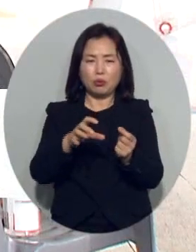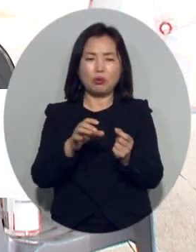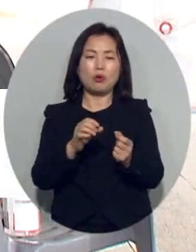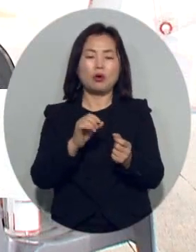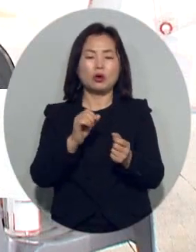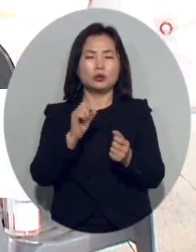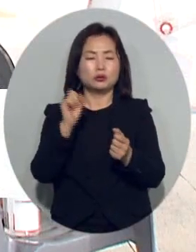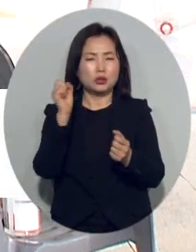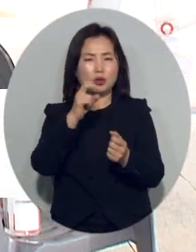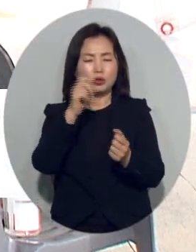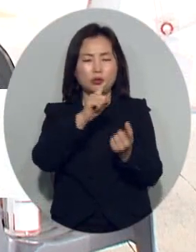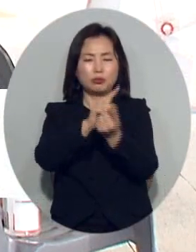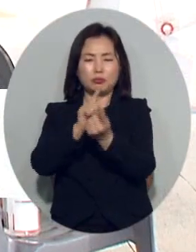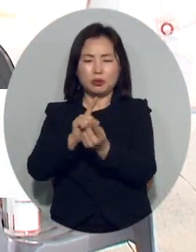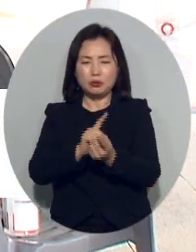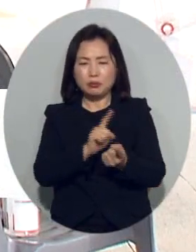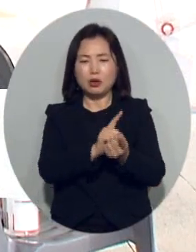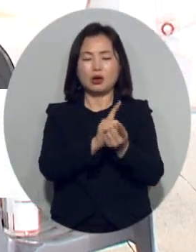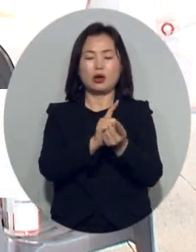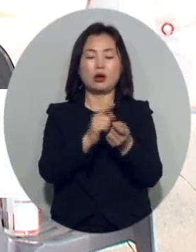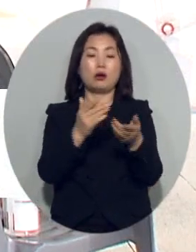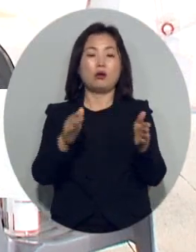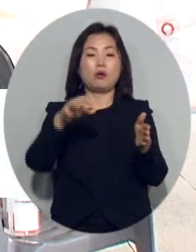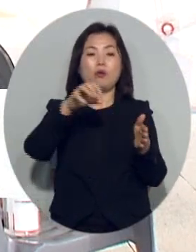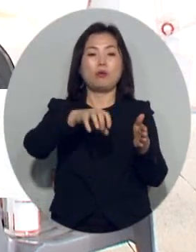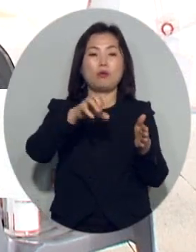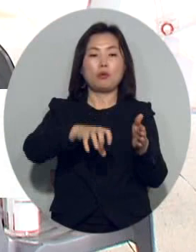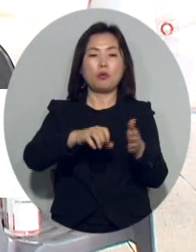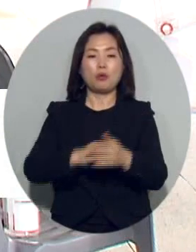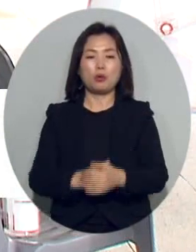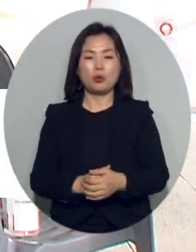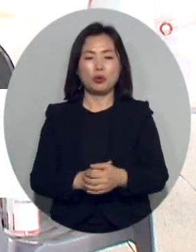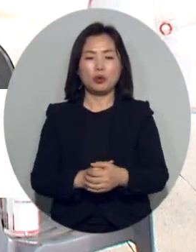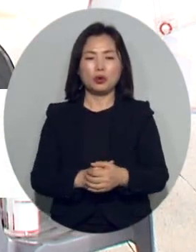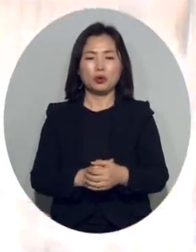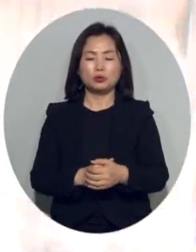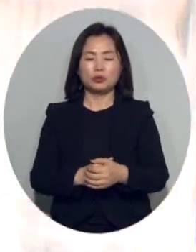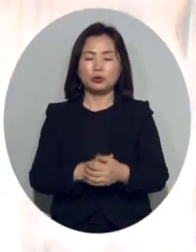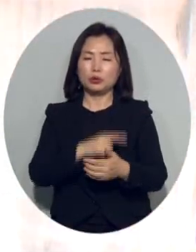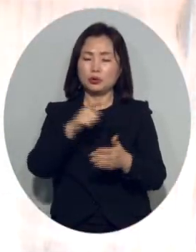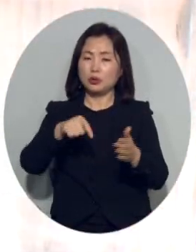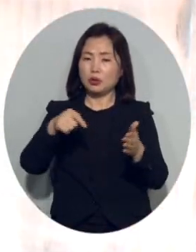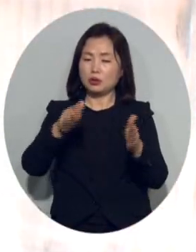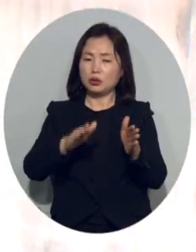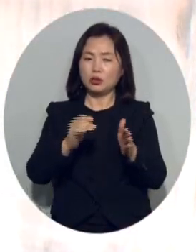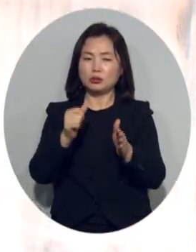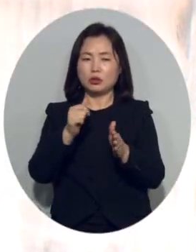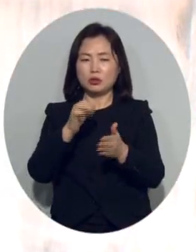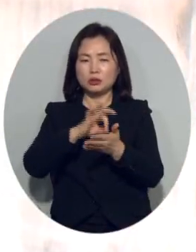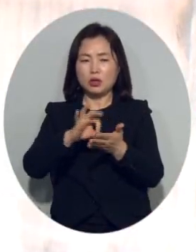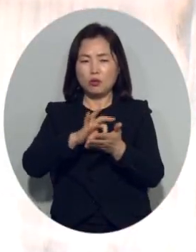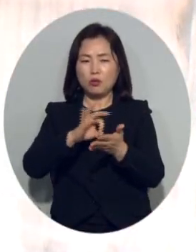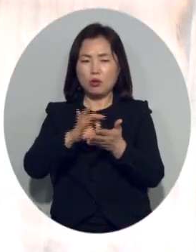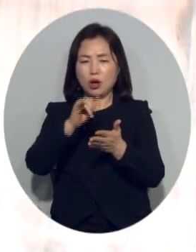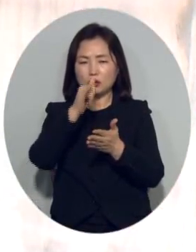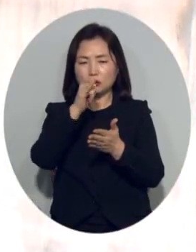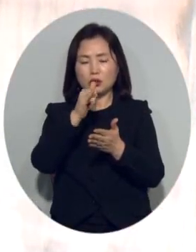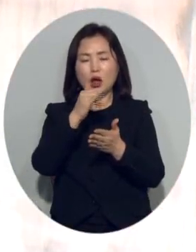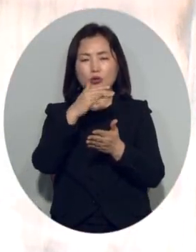있으면서 반복 노출되는 그런 그룹들. 이런 그룹들에는 제한적으로 사용하는